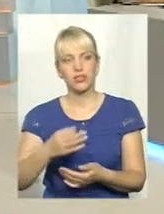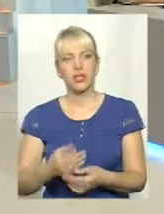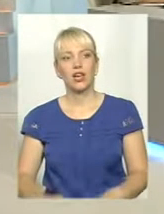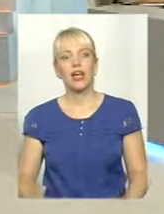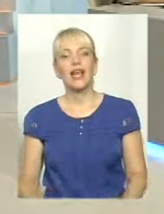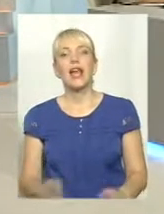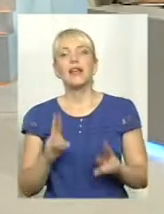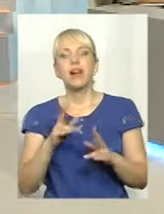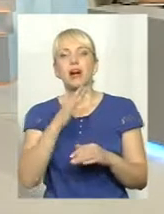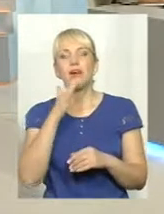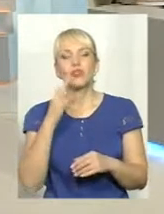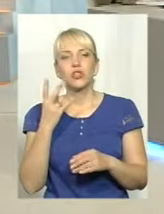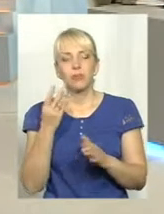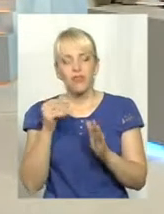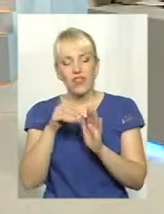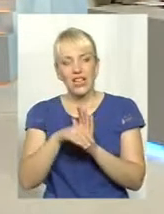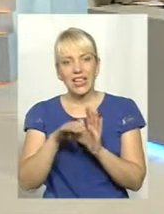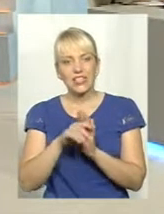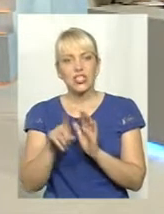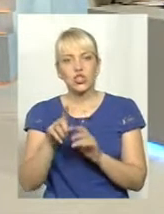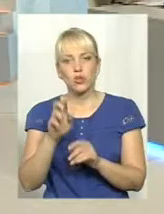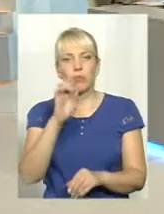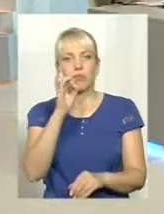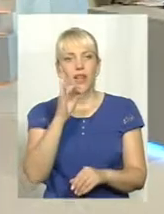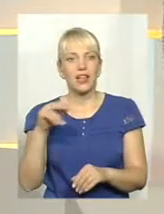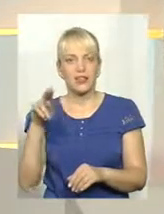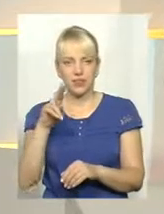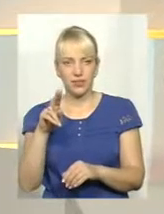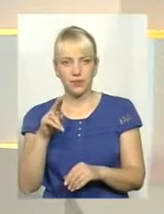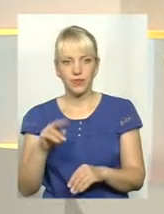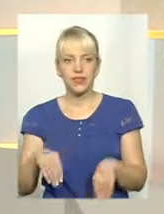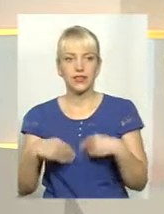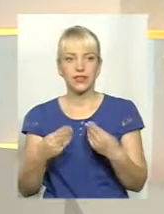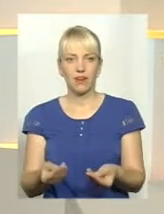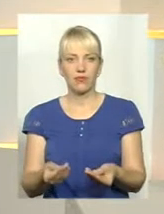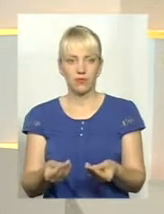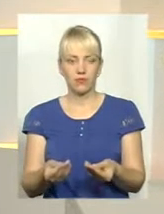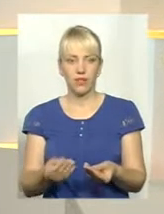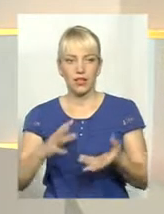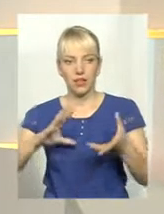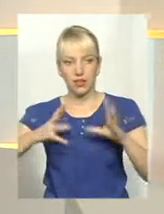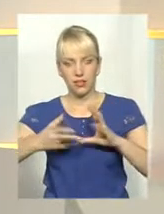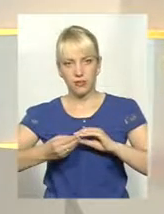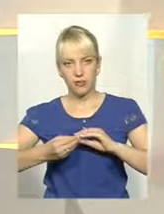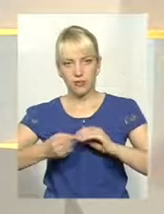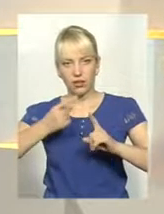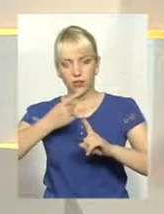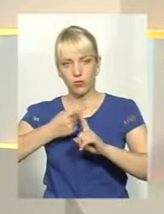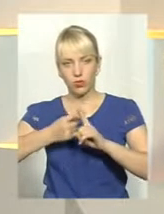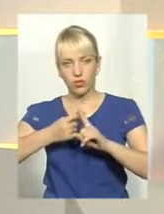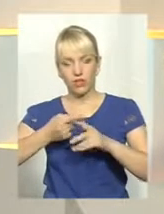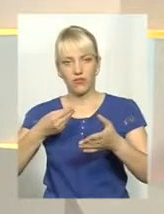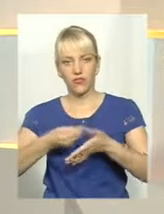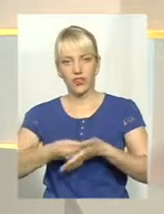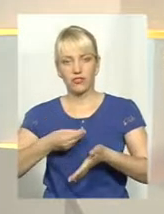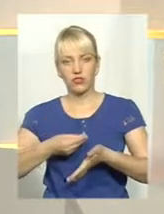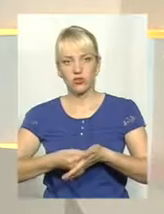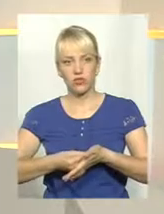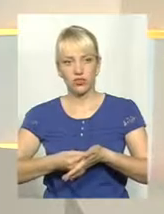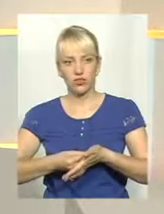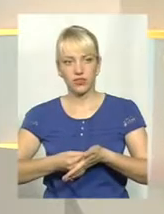території нашої області, це наша перлина України. Ми пишаємося ним і добре, що він є. Разом з тим, а